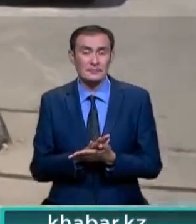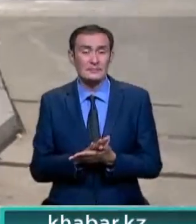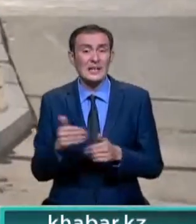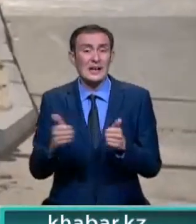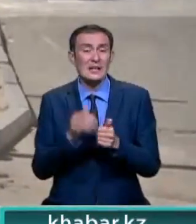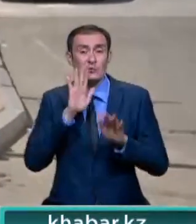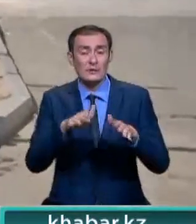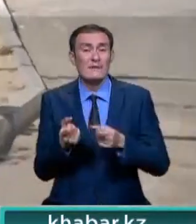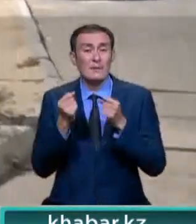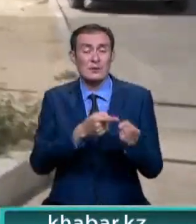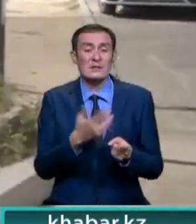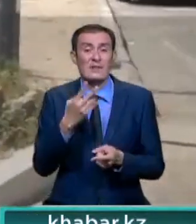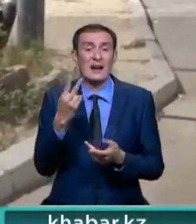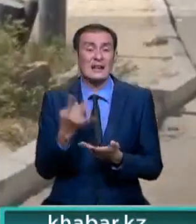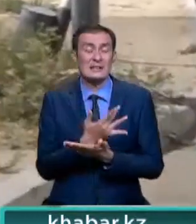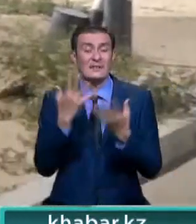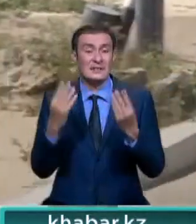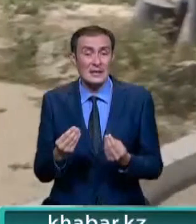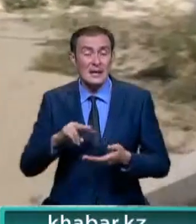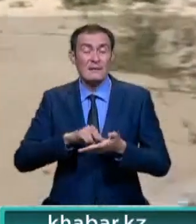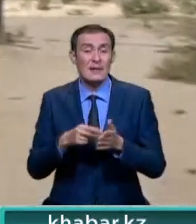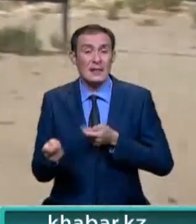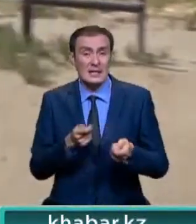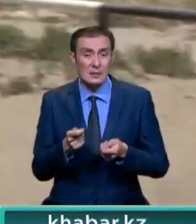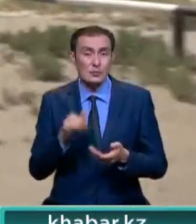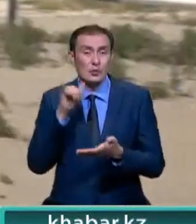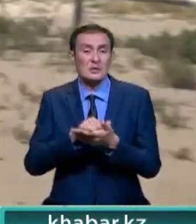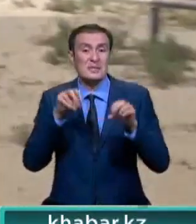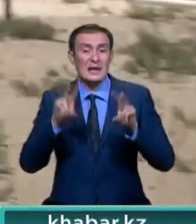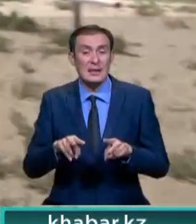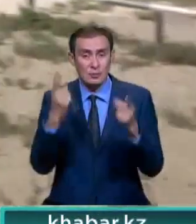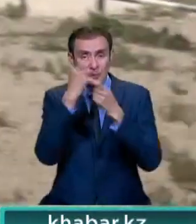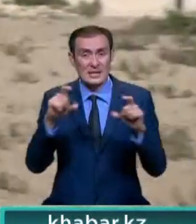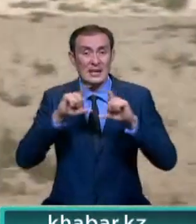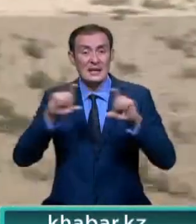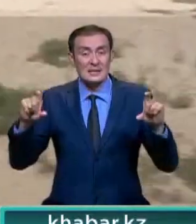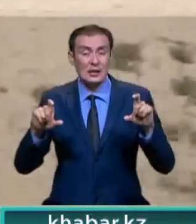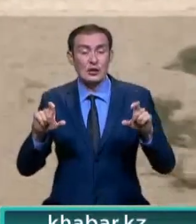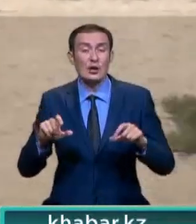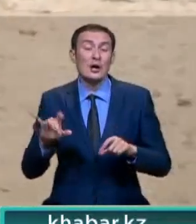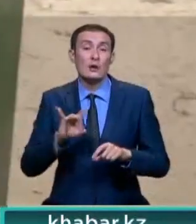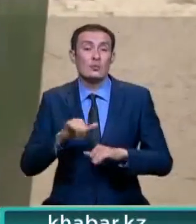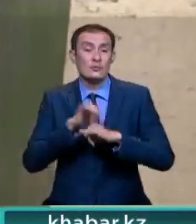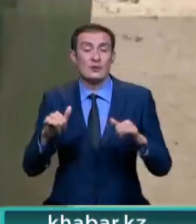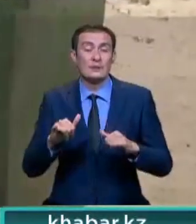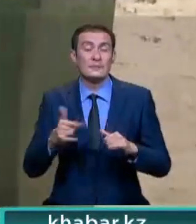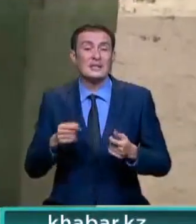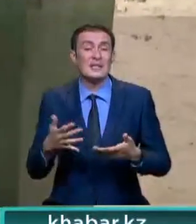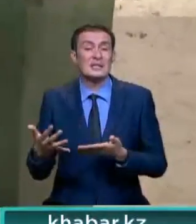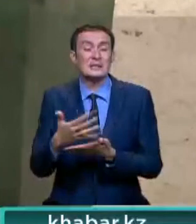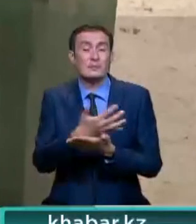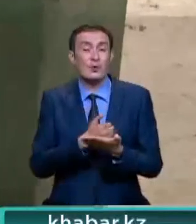Каспи отходы вывозят 2 раза в день. Местные власти планируют установить здесь специальные предупредительные знаки и увеличить количество точек сбора